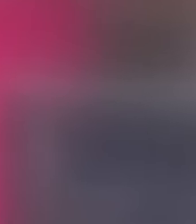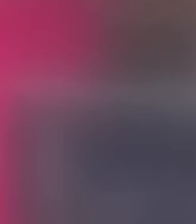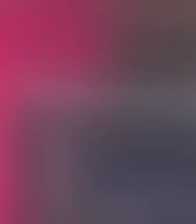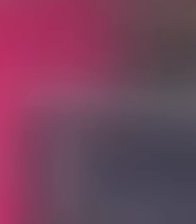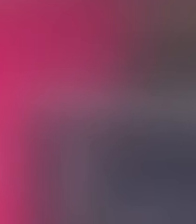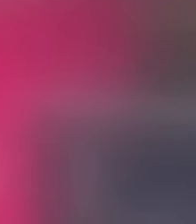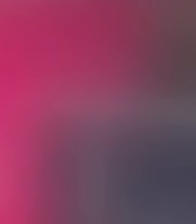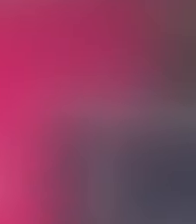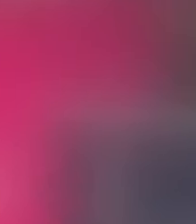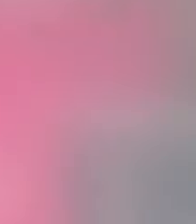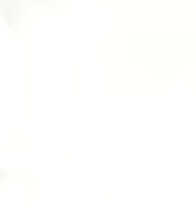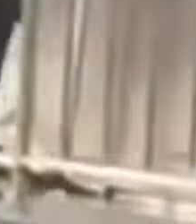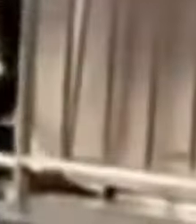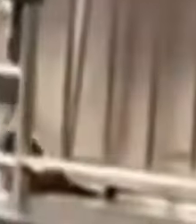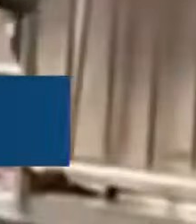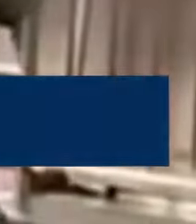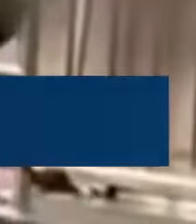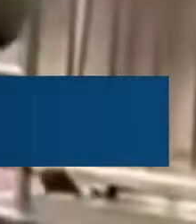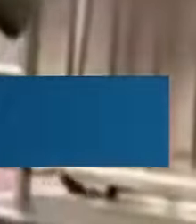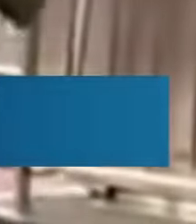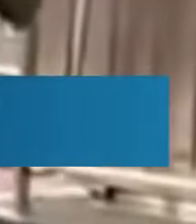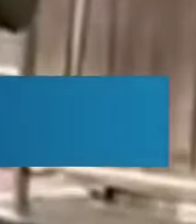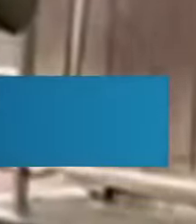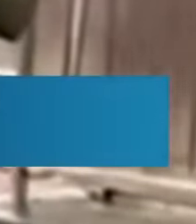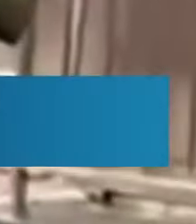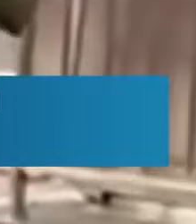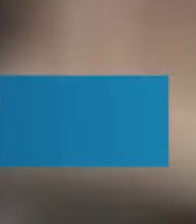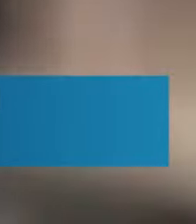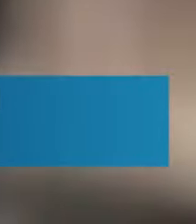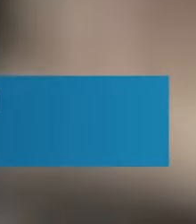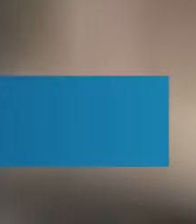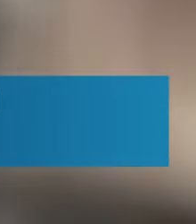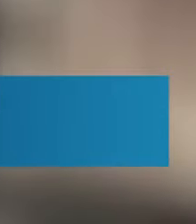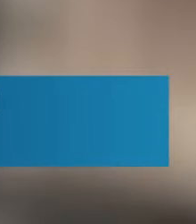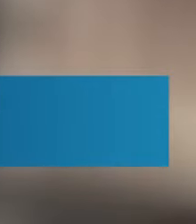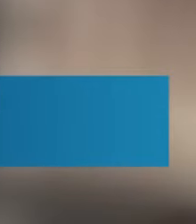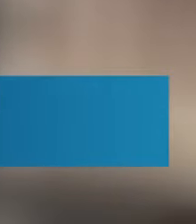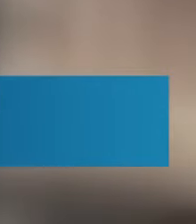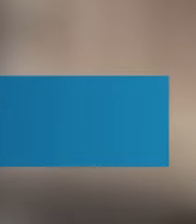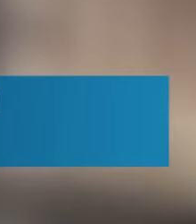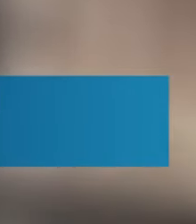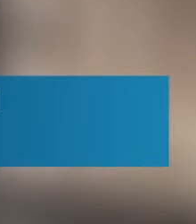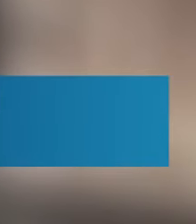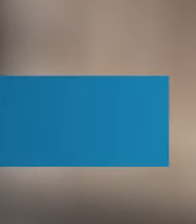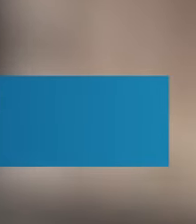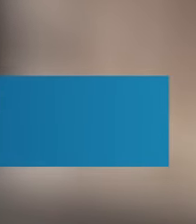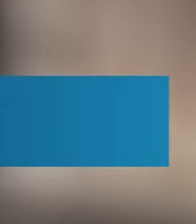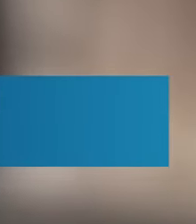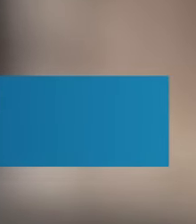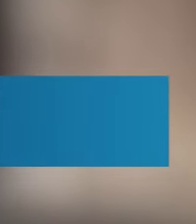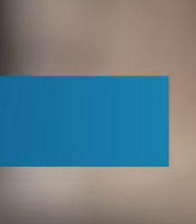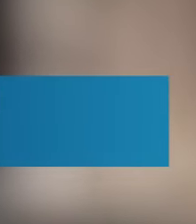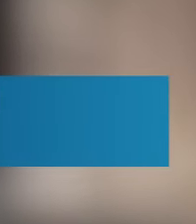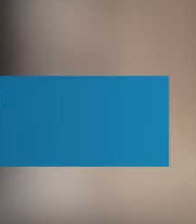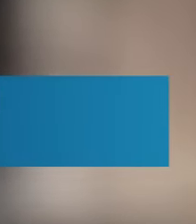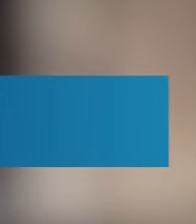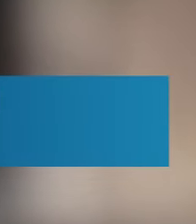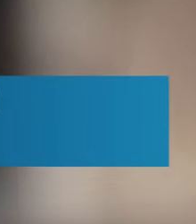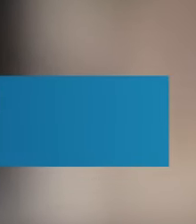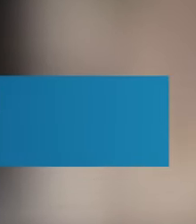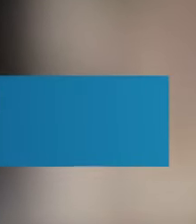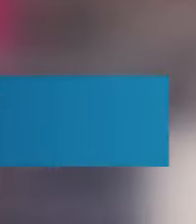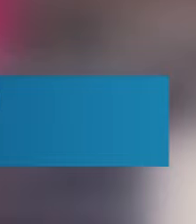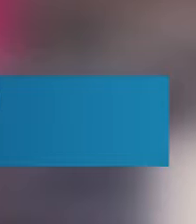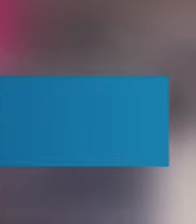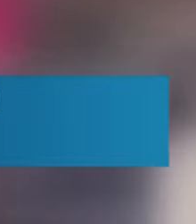갑작스러운 공격을 받았습니다. 지하철에서 첼로를 켜던 남성에게 한 여성이 다가오더니 바닥에 있던 텀블러로